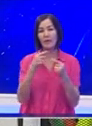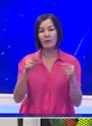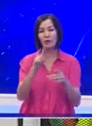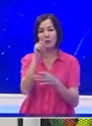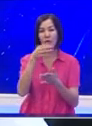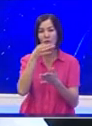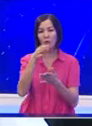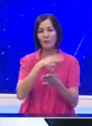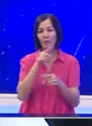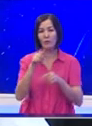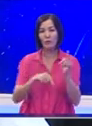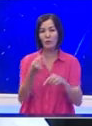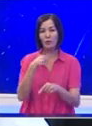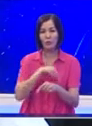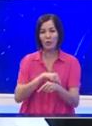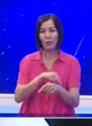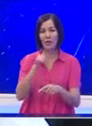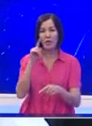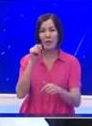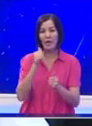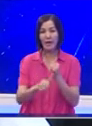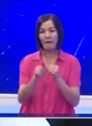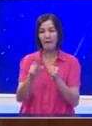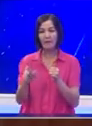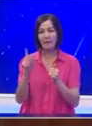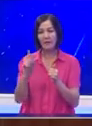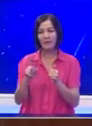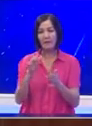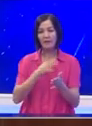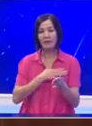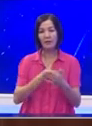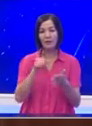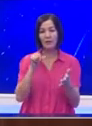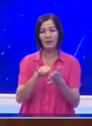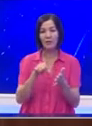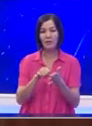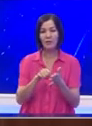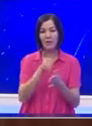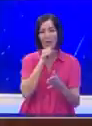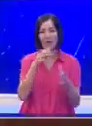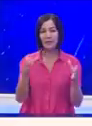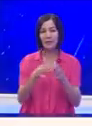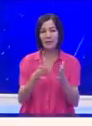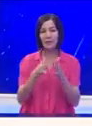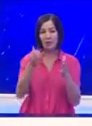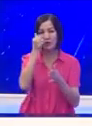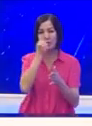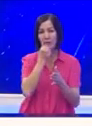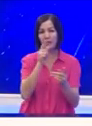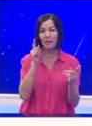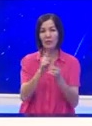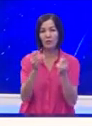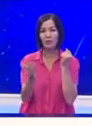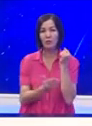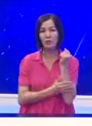беріп, патриоттық рухты әрбір қазақстандық көтеру керектігін айтты. Аудан ақсақалдар алқасына ризашылығын білдіріп, алғысын жеткізді. Кездесу